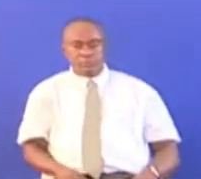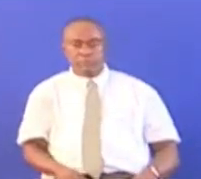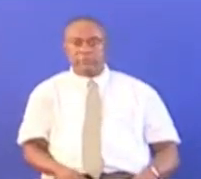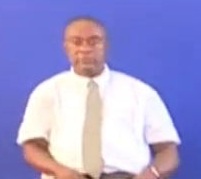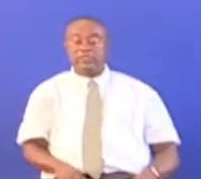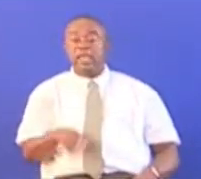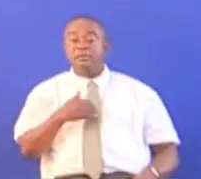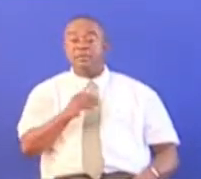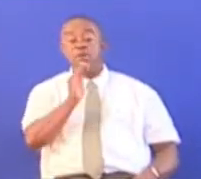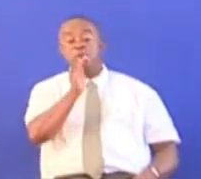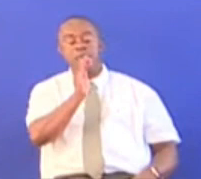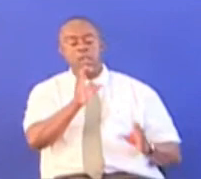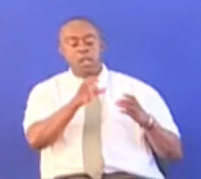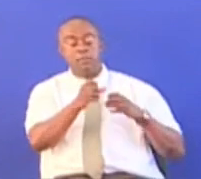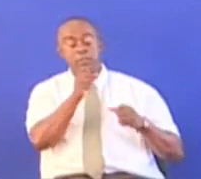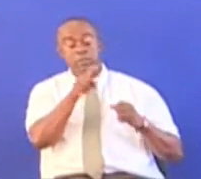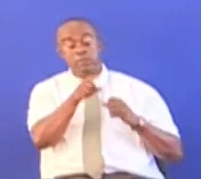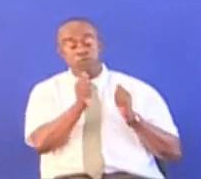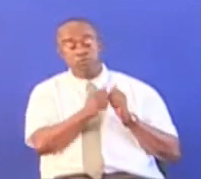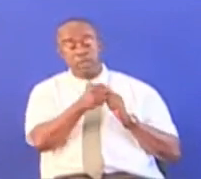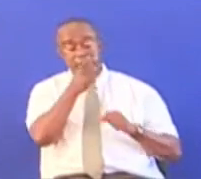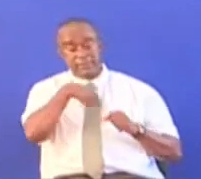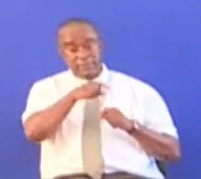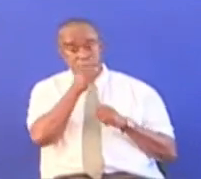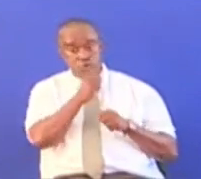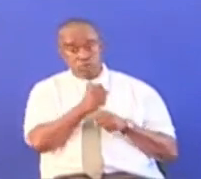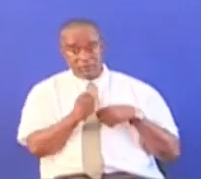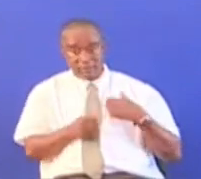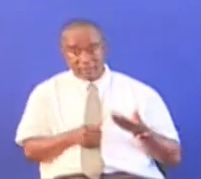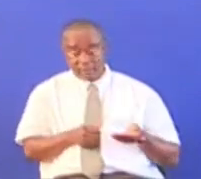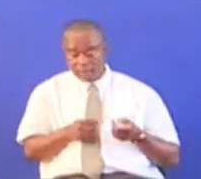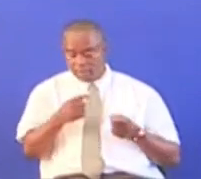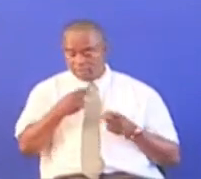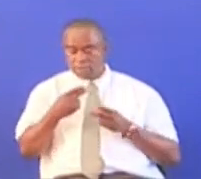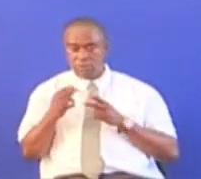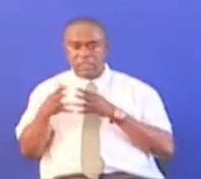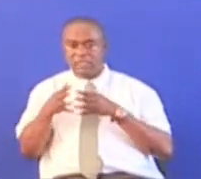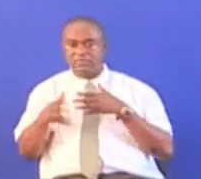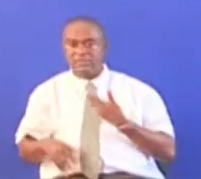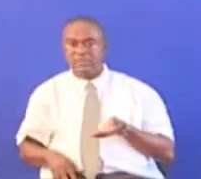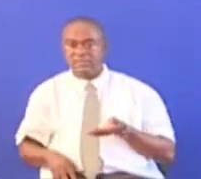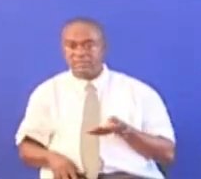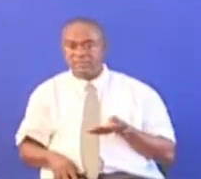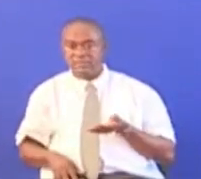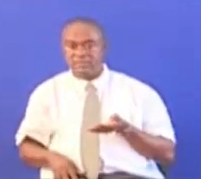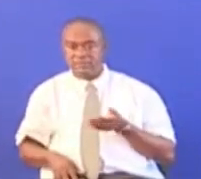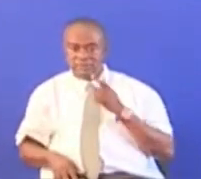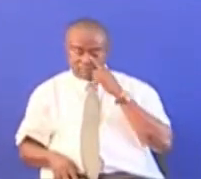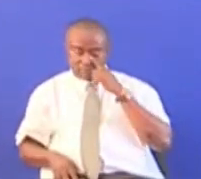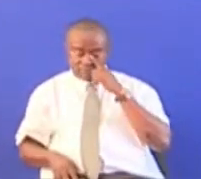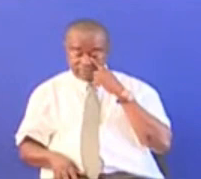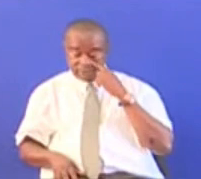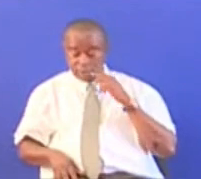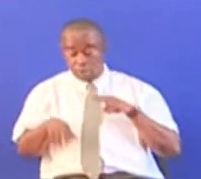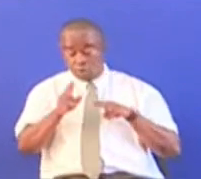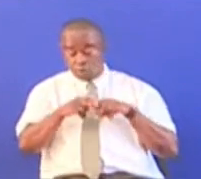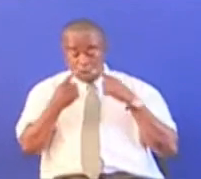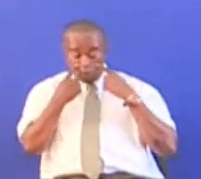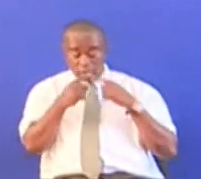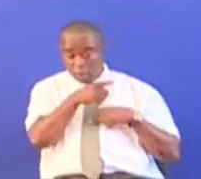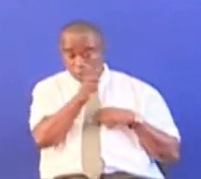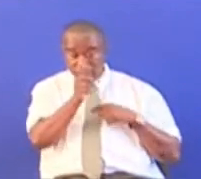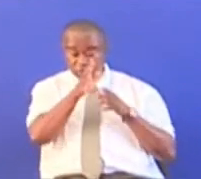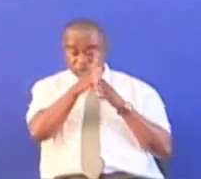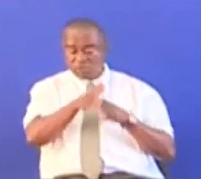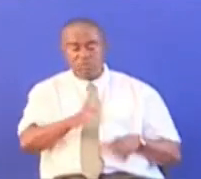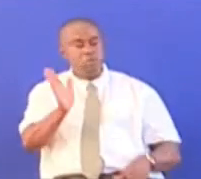hakikishie kamati kwamba hili tutalifanya, na mimi kama msanii sitakaa hapa nione kwamba wasanii wengine